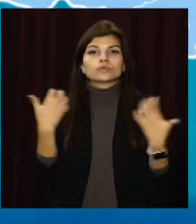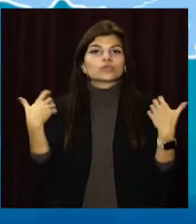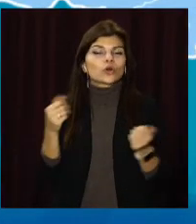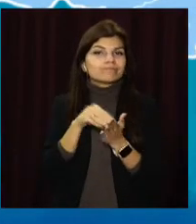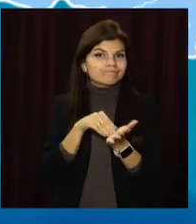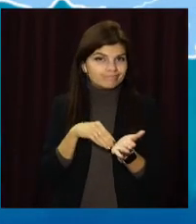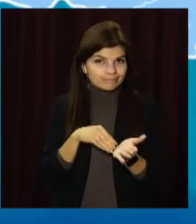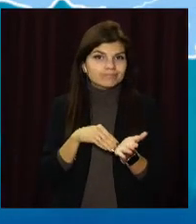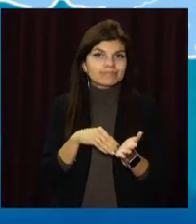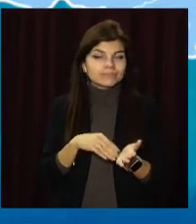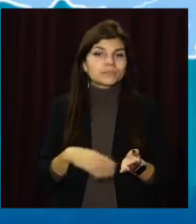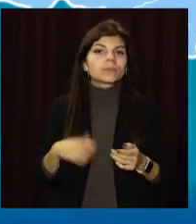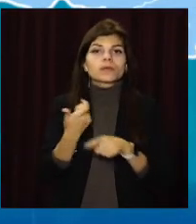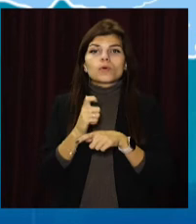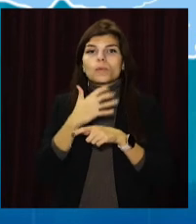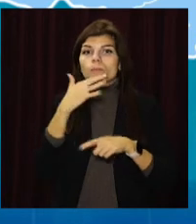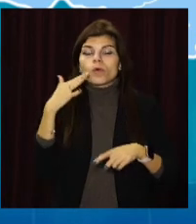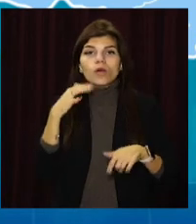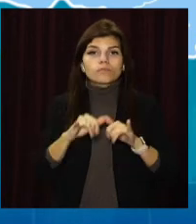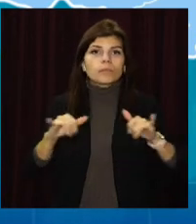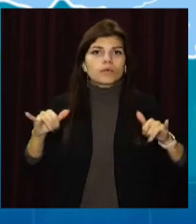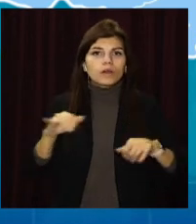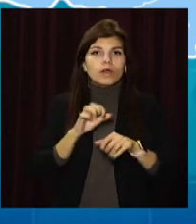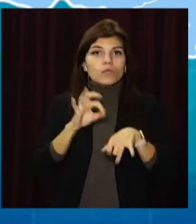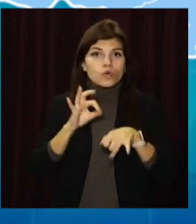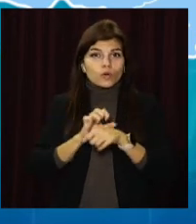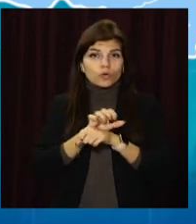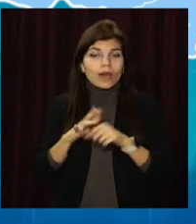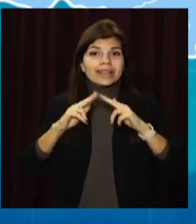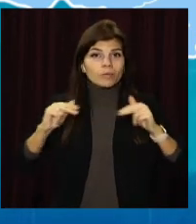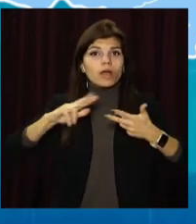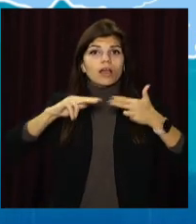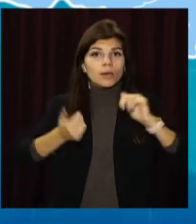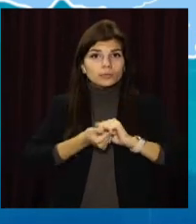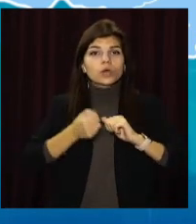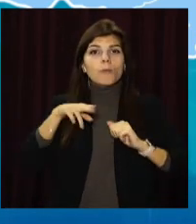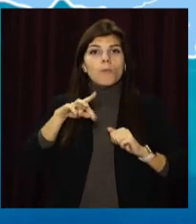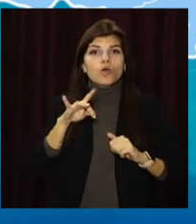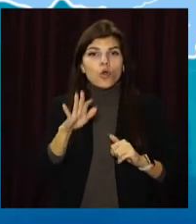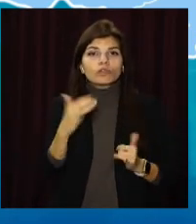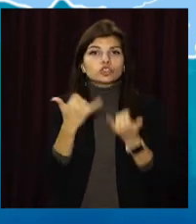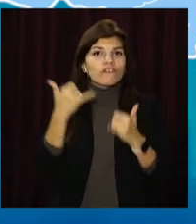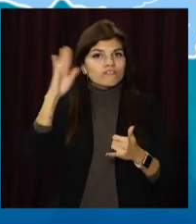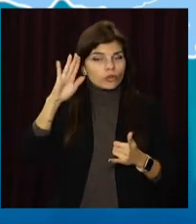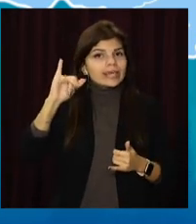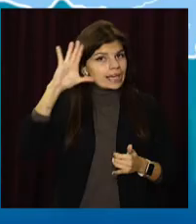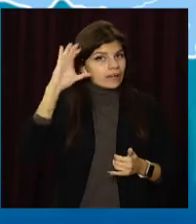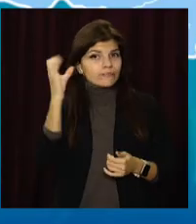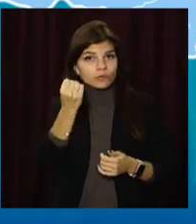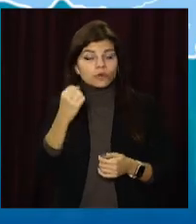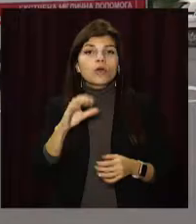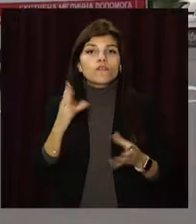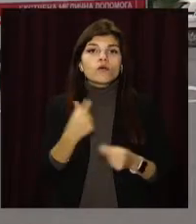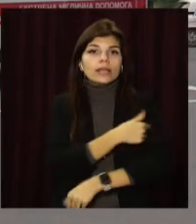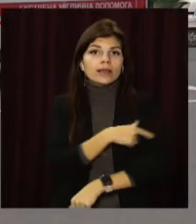департаменті охорони здоров'я. В антилідерах за темпами розповсюдження недуги – Дніпро, Кам'янське, Покров, Жовті Води і Кривий Ріг. Зокрема,